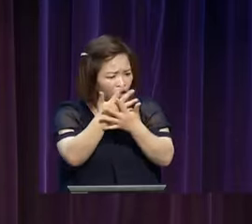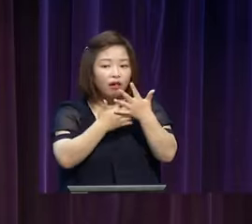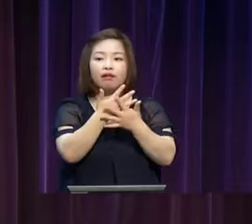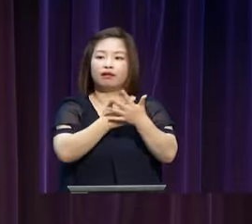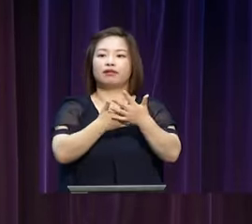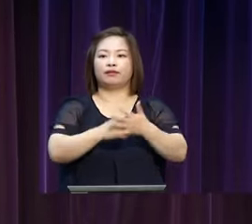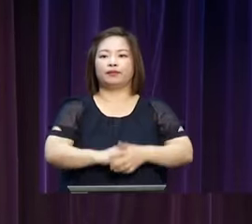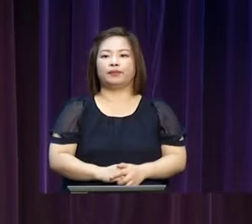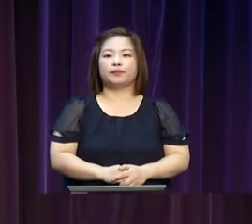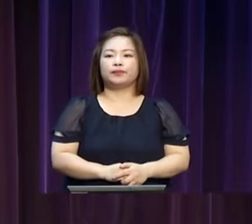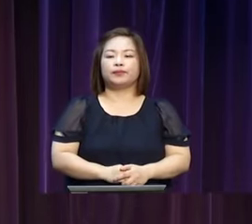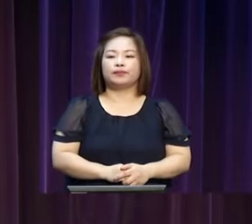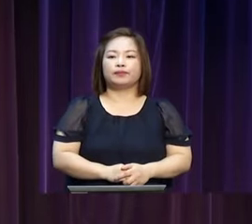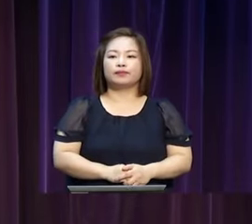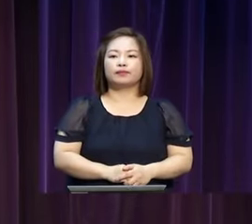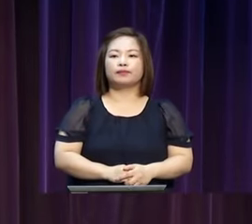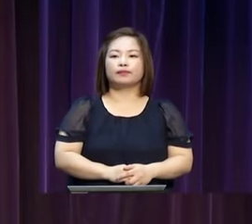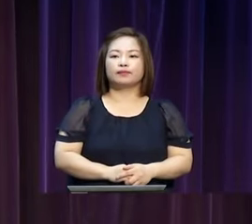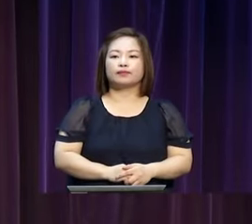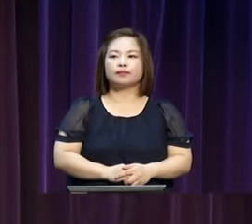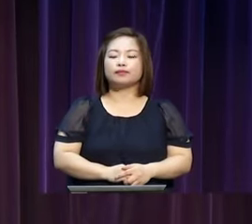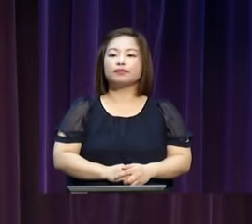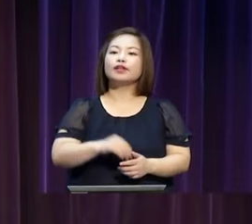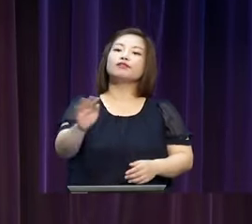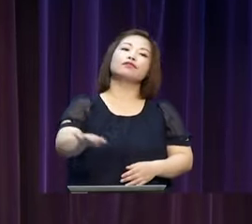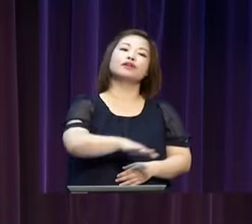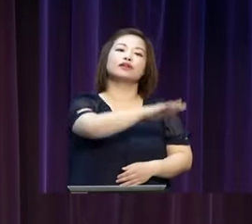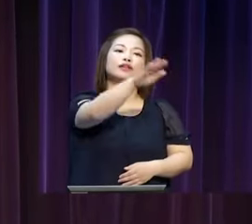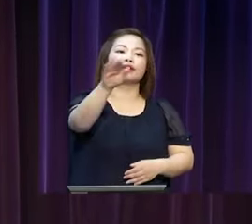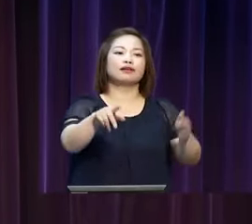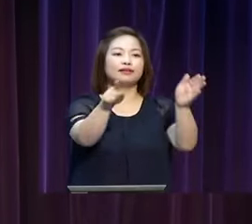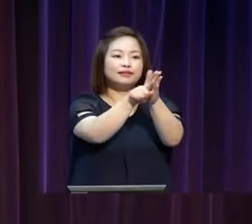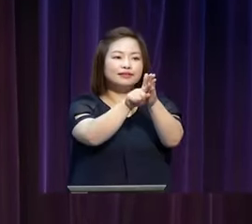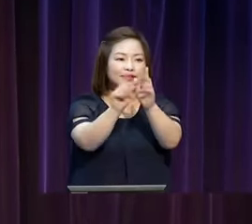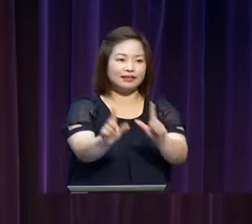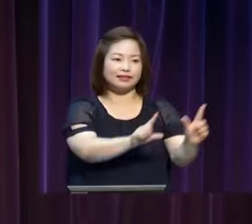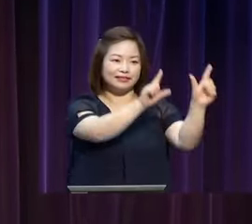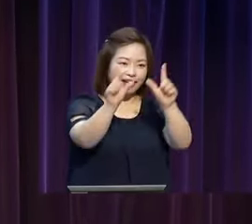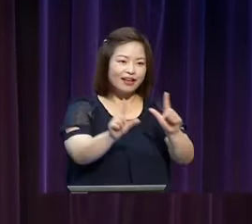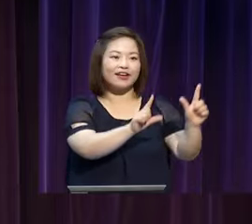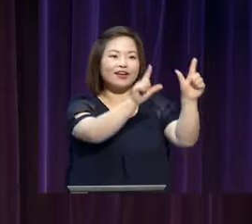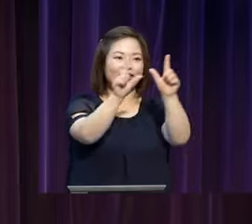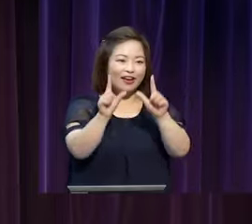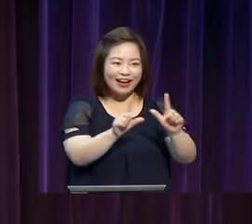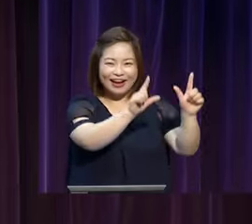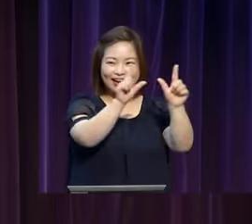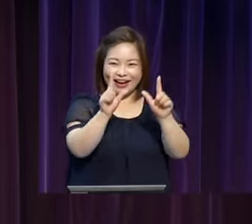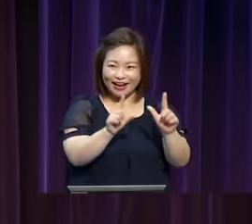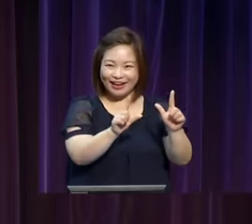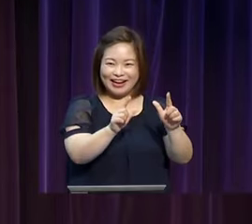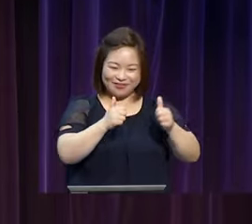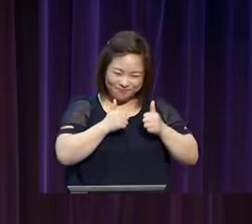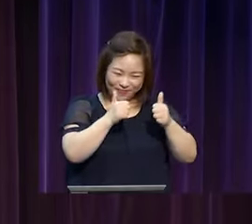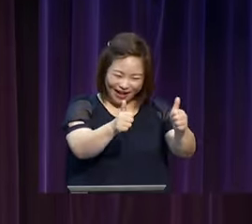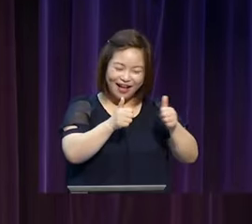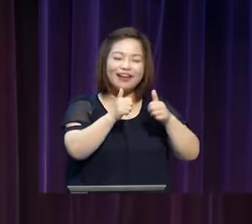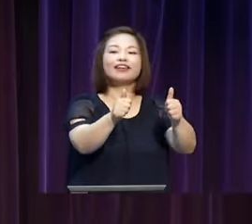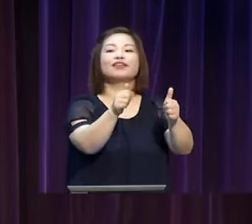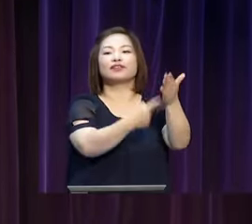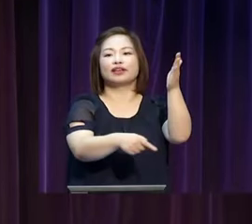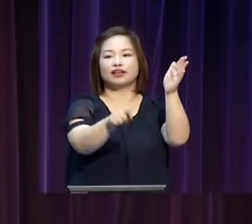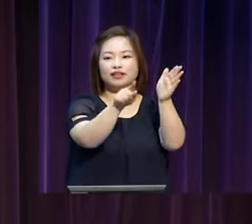거예요. 자, 그래서 우리가 신앙생활을 잘하기 위해서 필요한 것이 뭐냐.